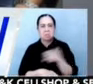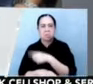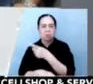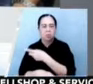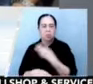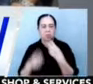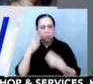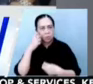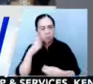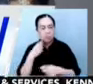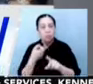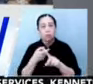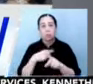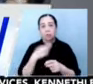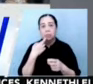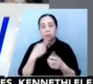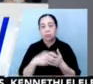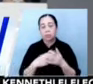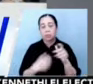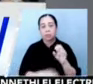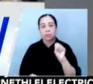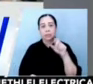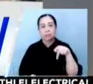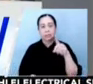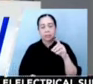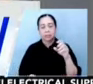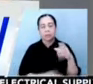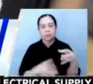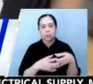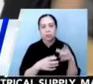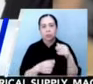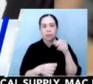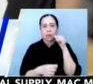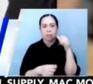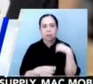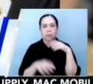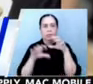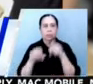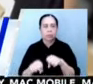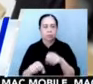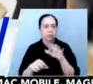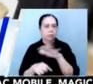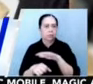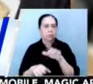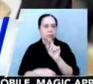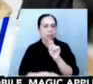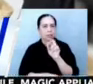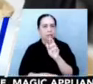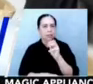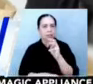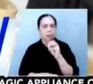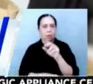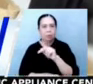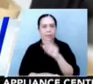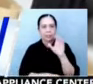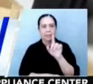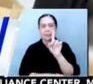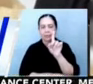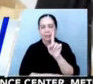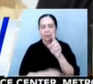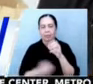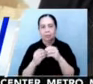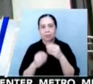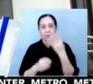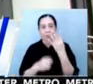Base naman sa report ng Southern Police District, nahuli na kahapon ng umaga sa bahagi ng tramo sa Pasay City ang isa sa apat na suspect